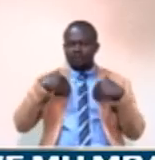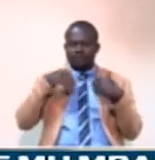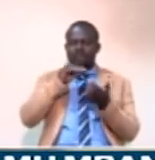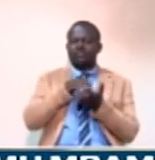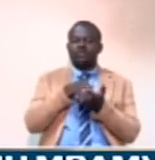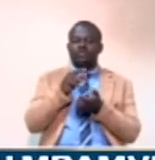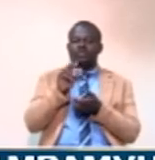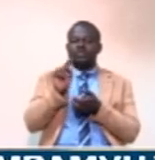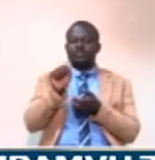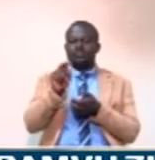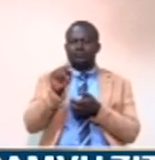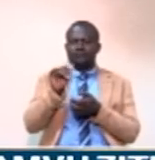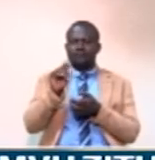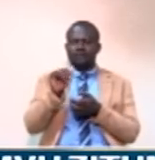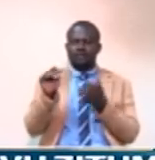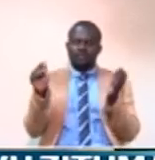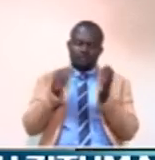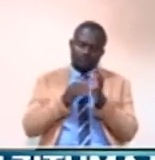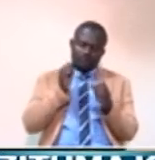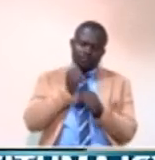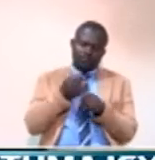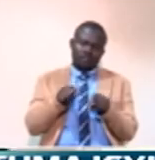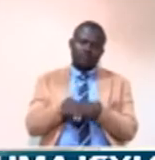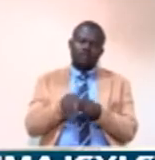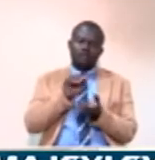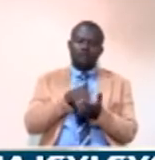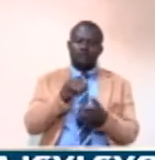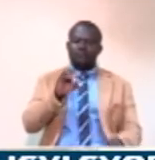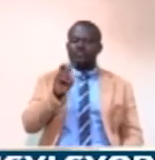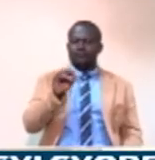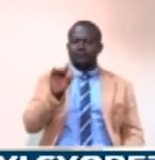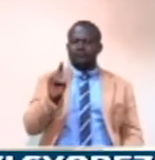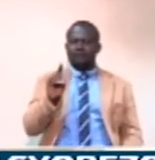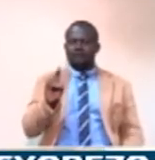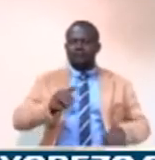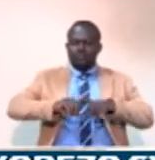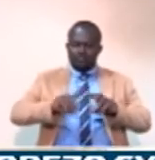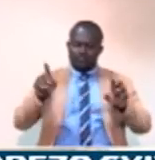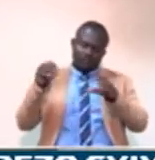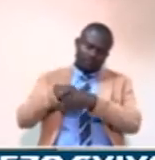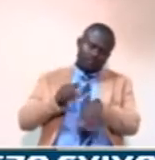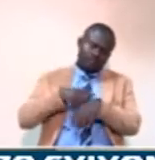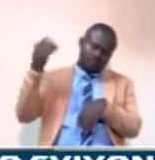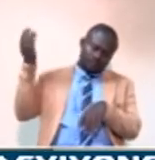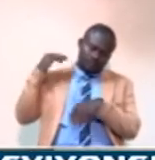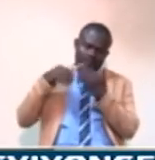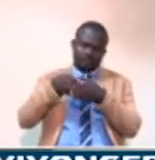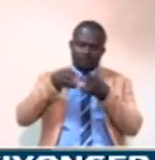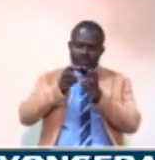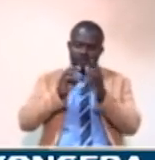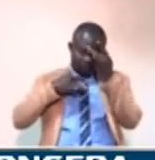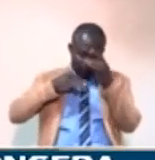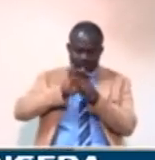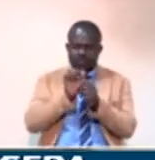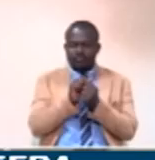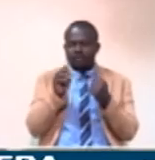kigo nderabuzima cya Kanyinya cyakongera gukora nk'ikigo cya COVID. Bitandukanye no mu bihe byashize, ubu hari uburyo abarwayi ba